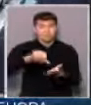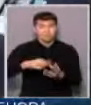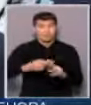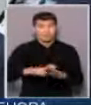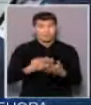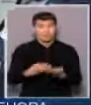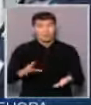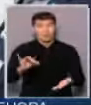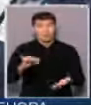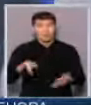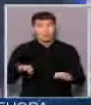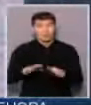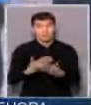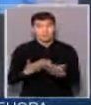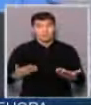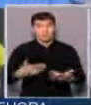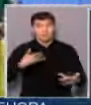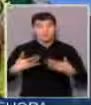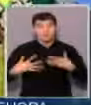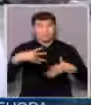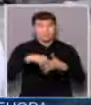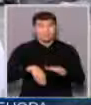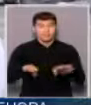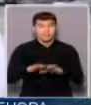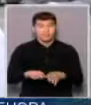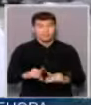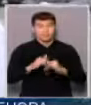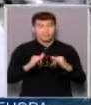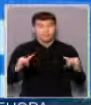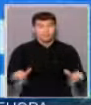выставки Умербека Жуманиязова, такие мероприятия вдохновляют на творчество.